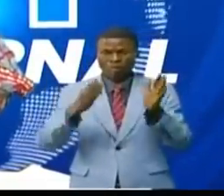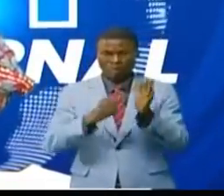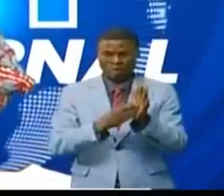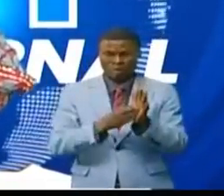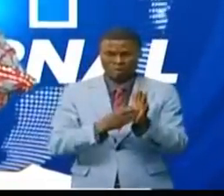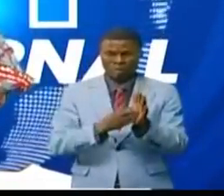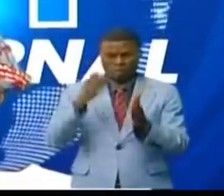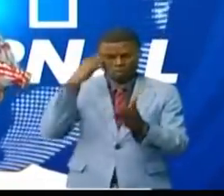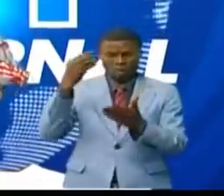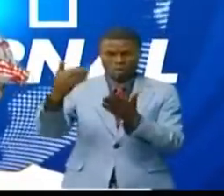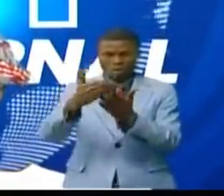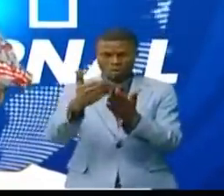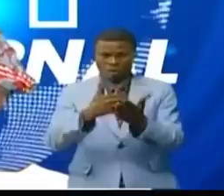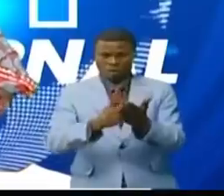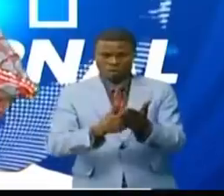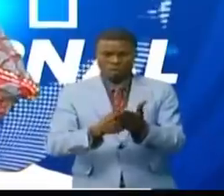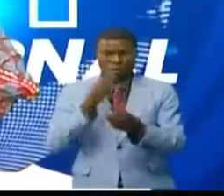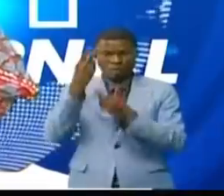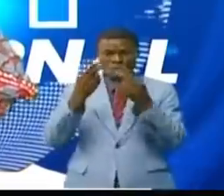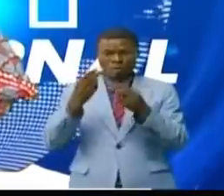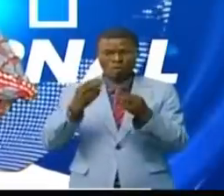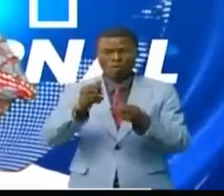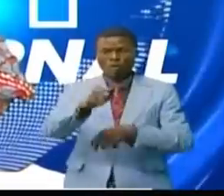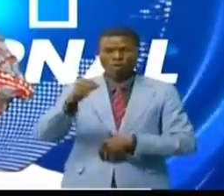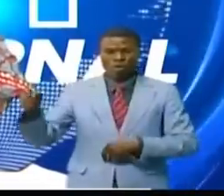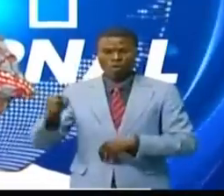243-82-29-83-889-85-012-19-69. Pour l'enregistrement, visitez notre portail